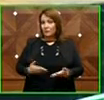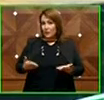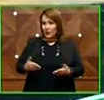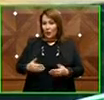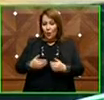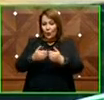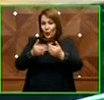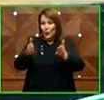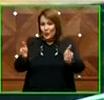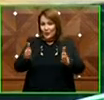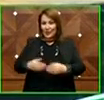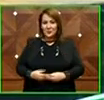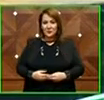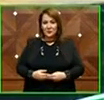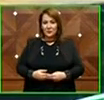نبدأ اليوم يعني